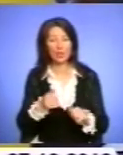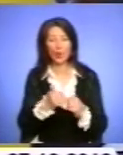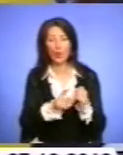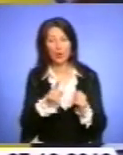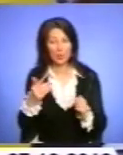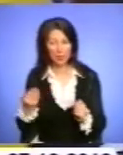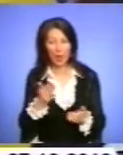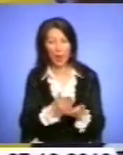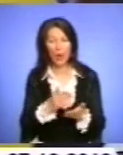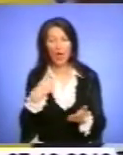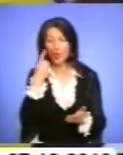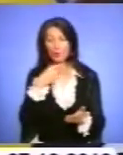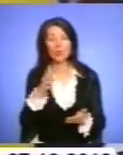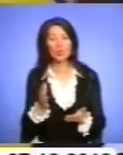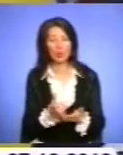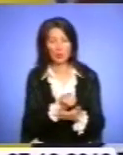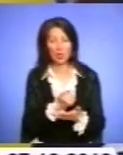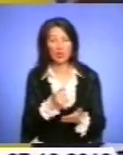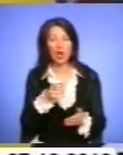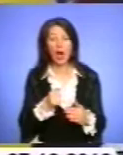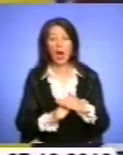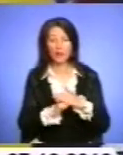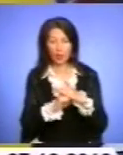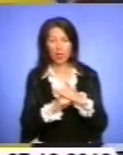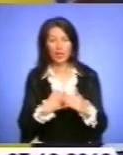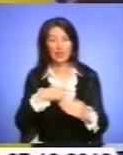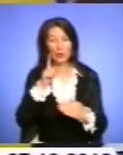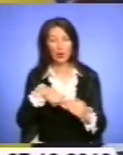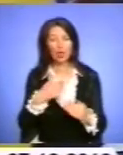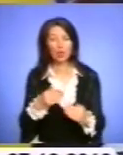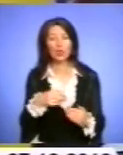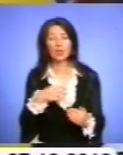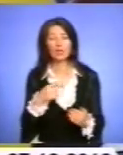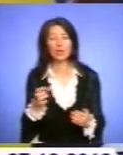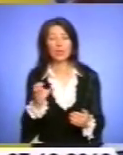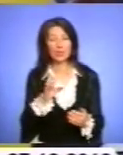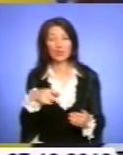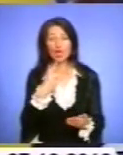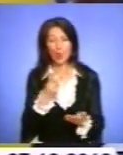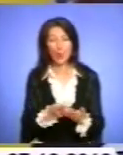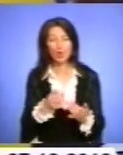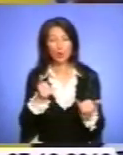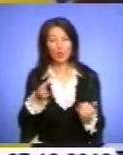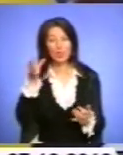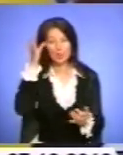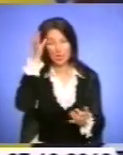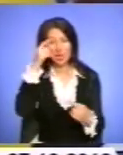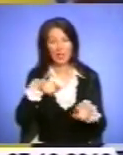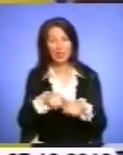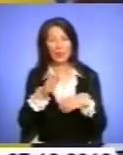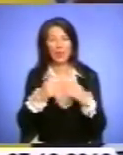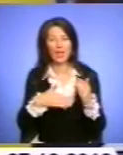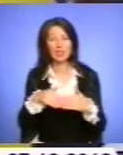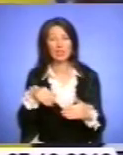особисте засягнення і авторитет. Отже, я переконаний, що їх свіжий погляд і сучасні знання – а також практичні